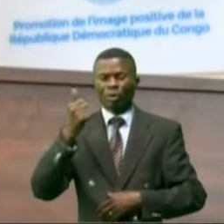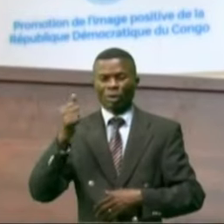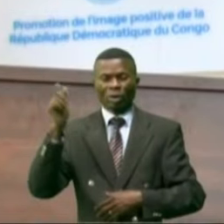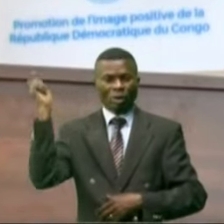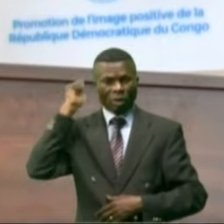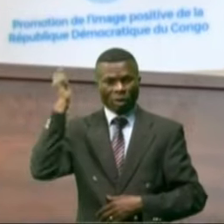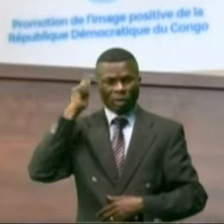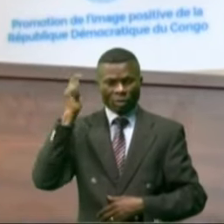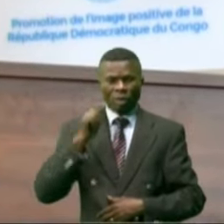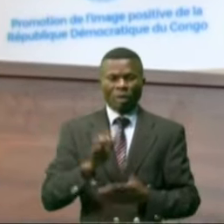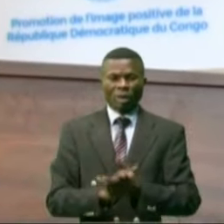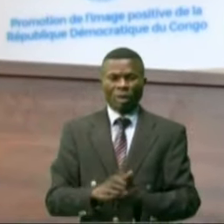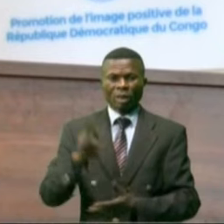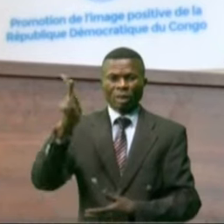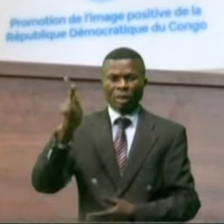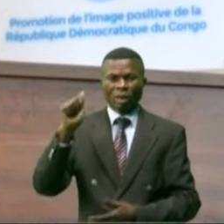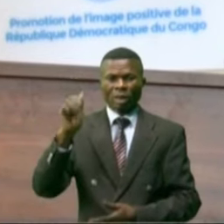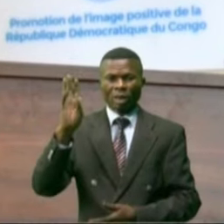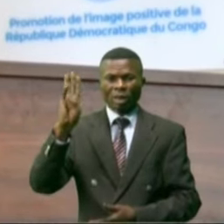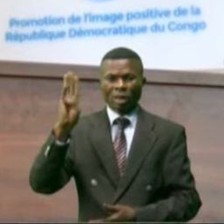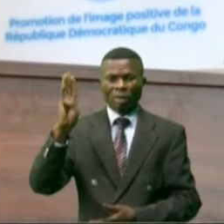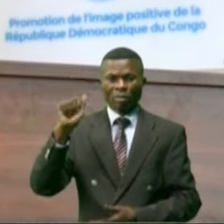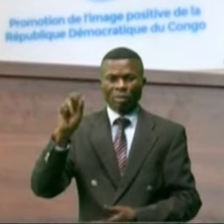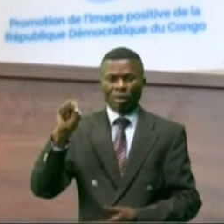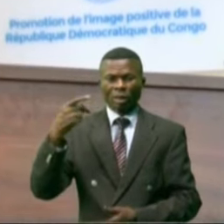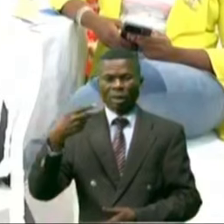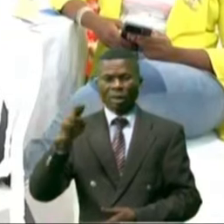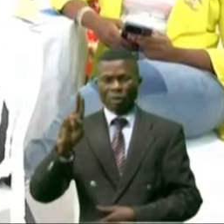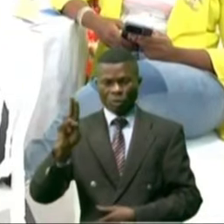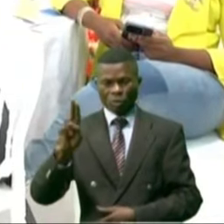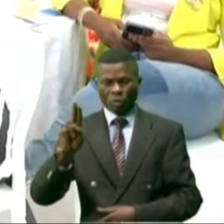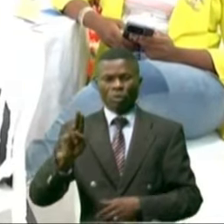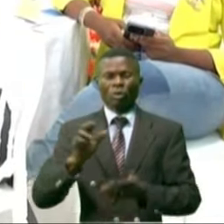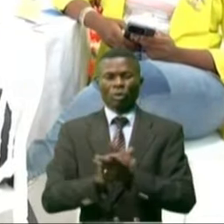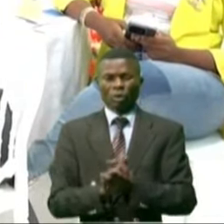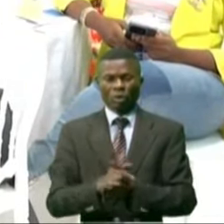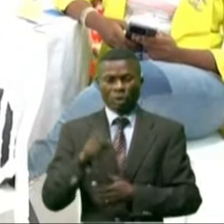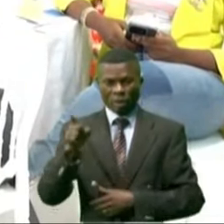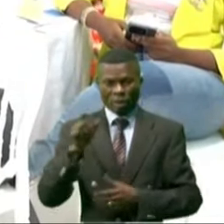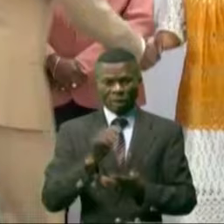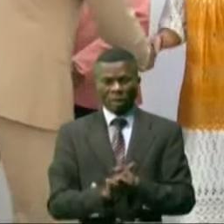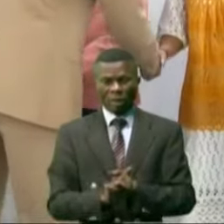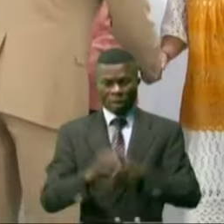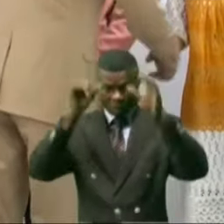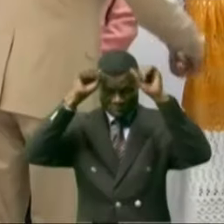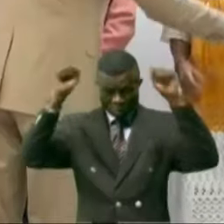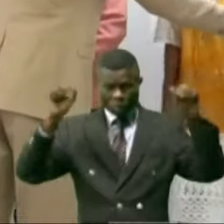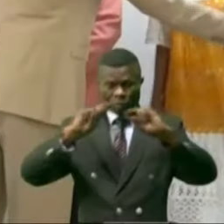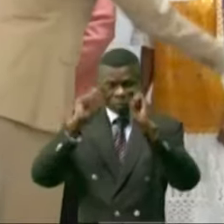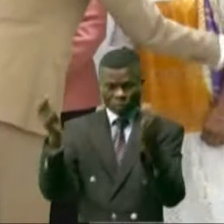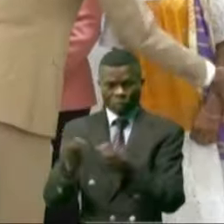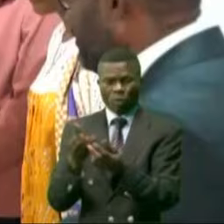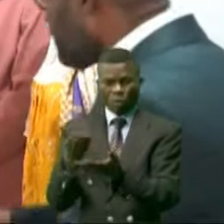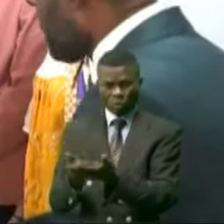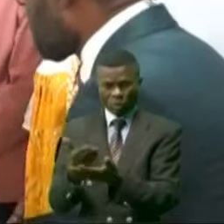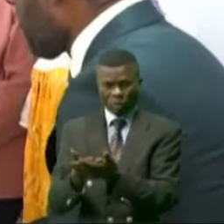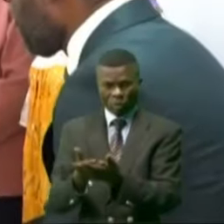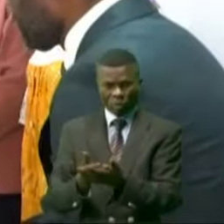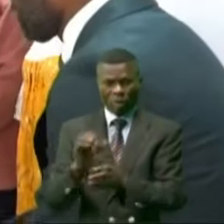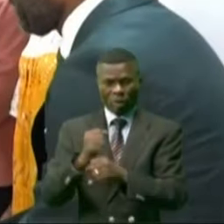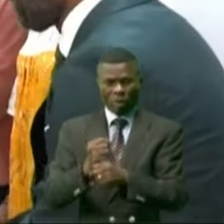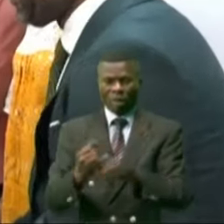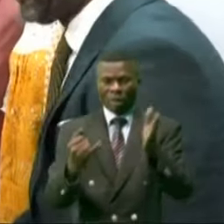professeur Bruno Tshibangu Kabaji à la tête de cette agence. Yann Pambou, c'est le président de ce comité qui est composé